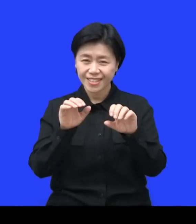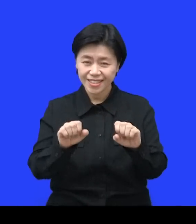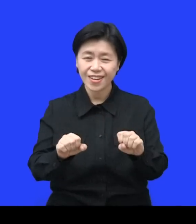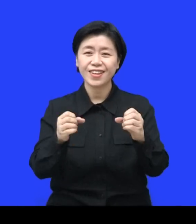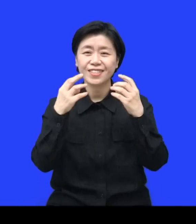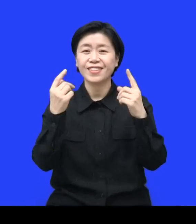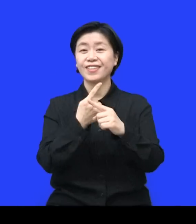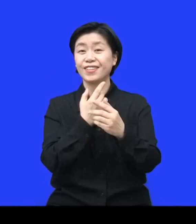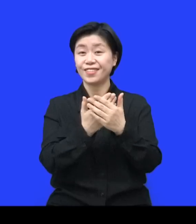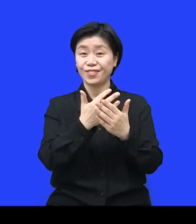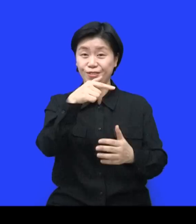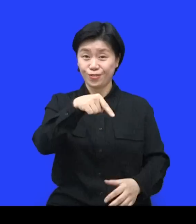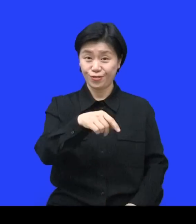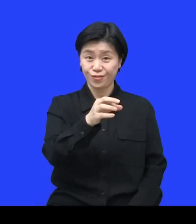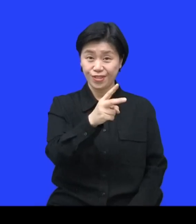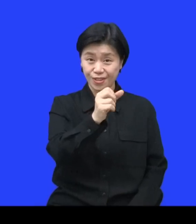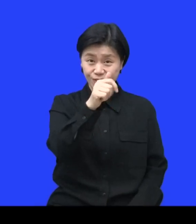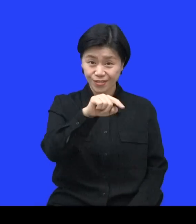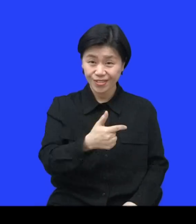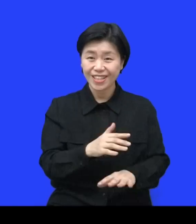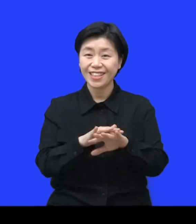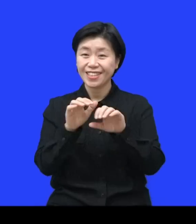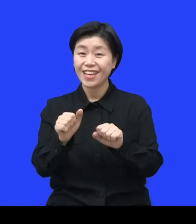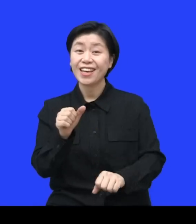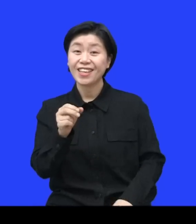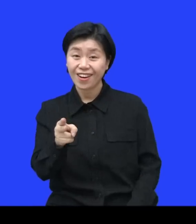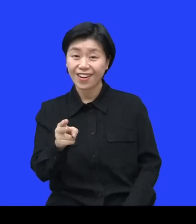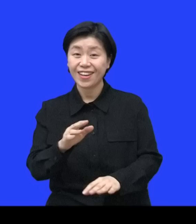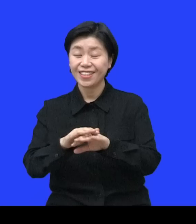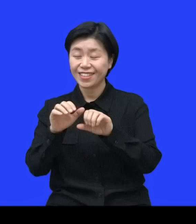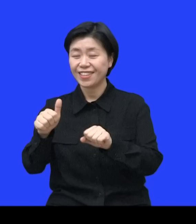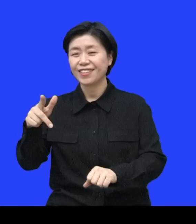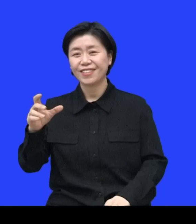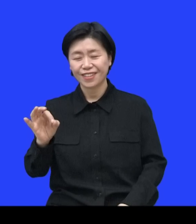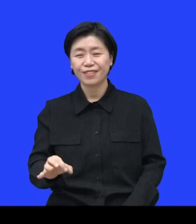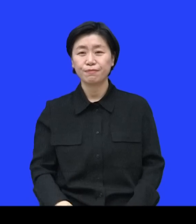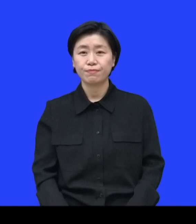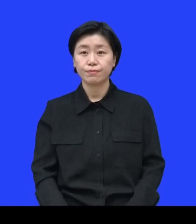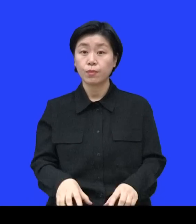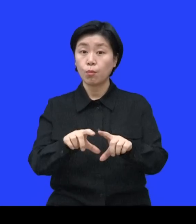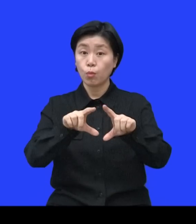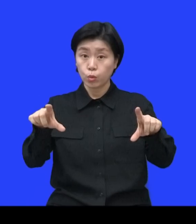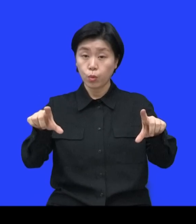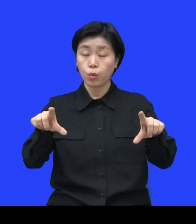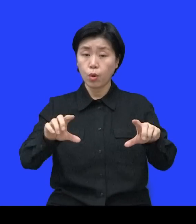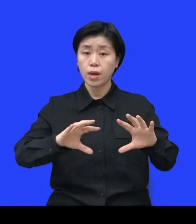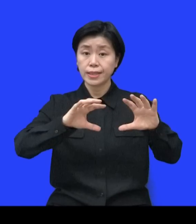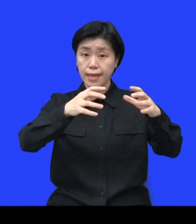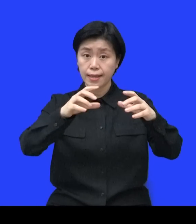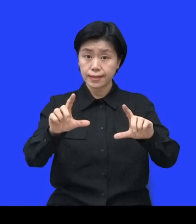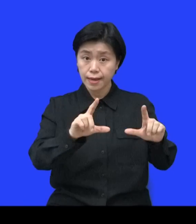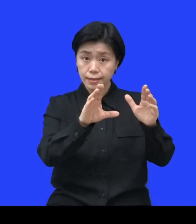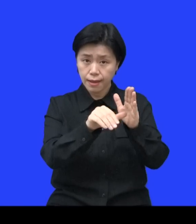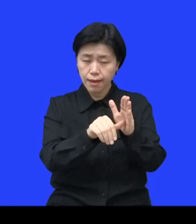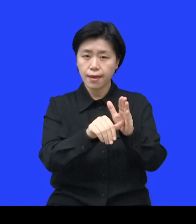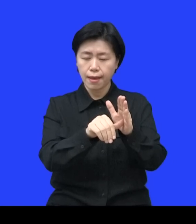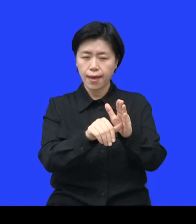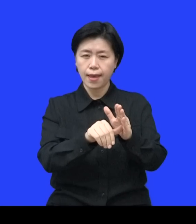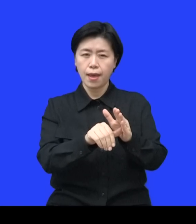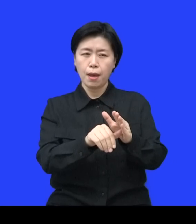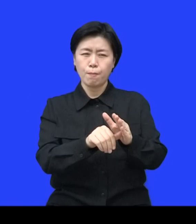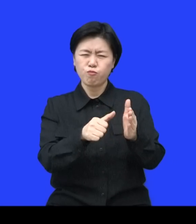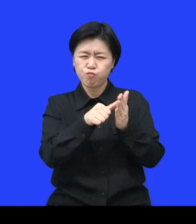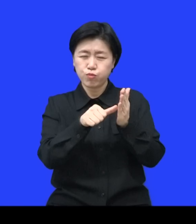안녕하세요. 새롭게 왔어서 주영훈입니다. 안녕하세요. 연일입니다. 안녕하세요. 정범균입니다. 보통 세상의 기준으로 인류대에 합격하고